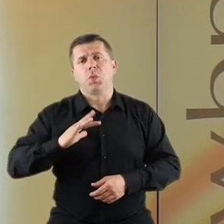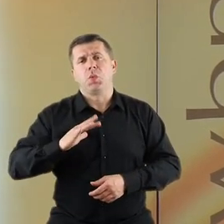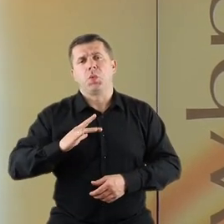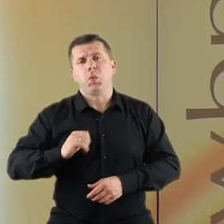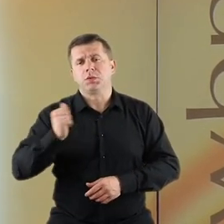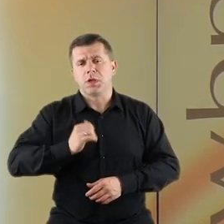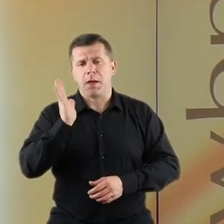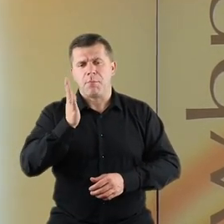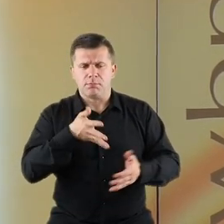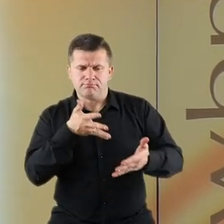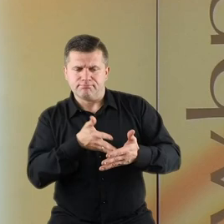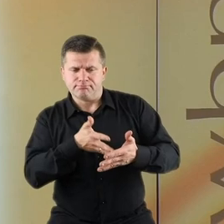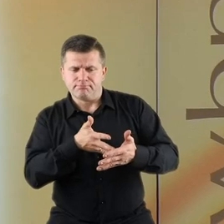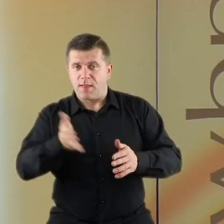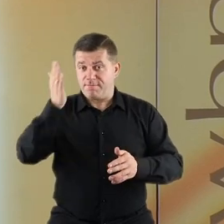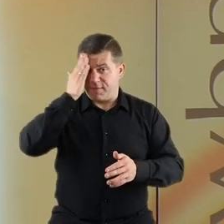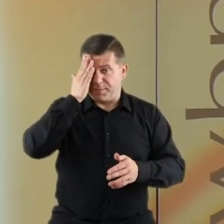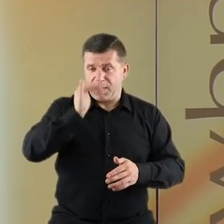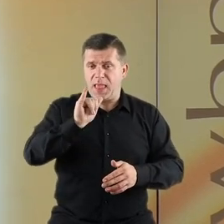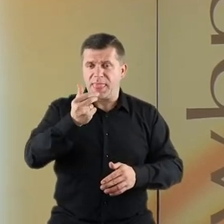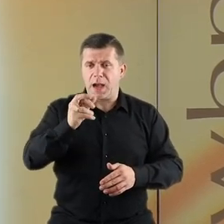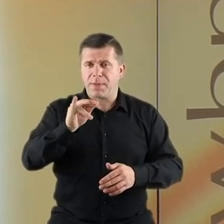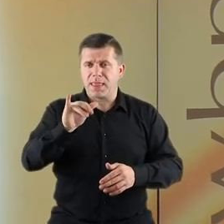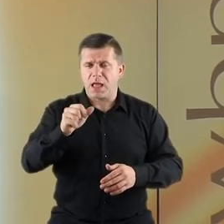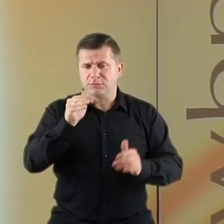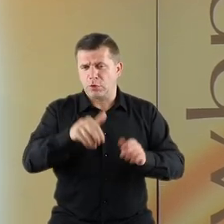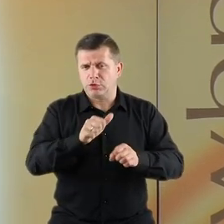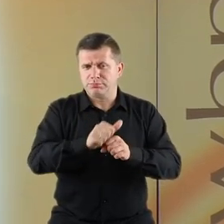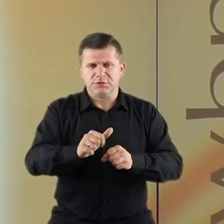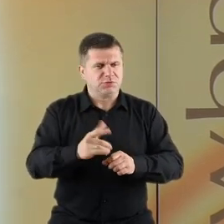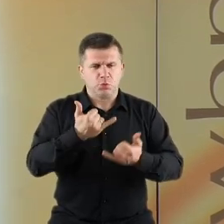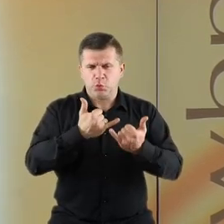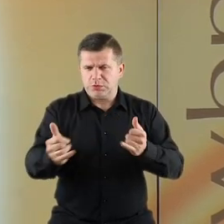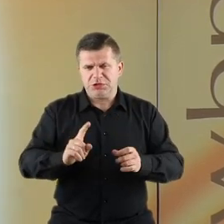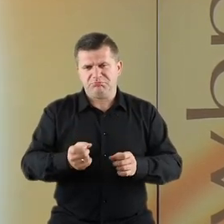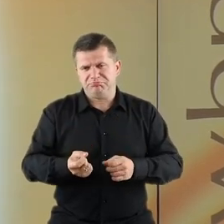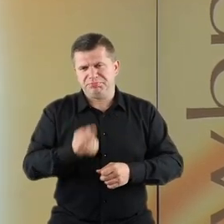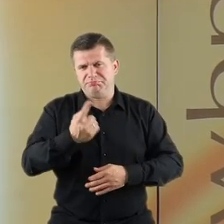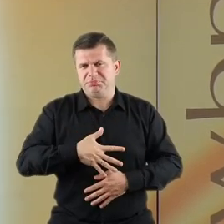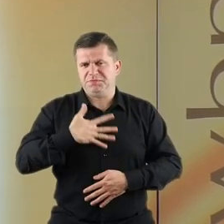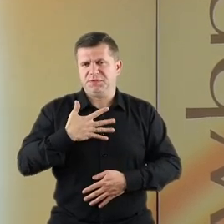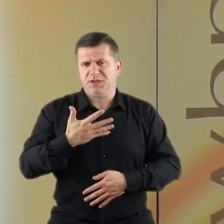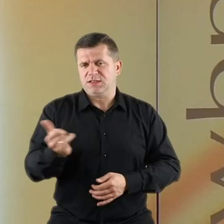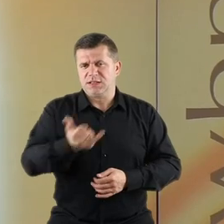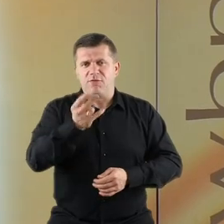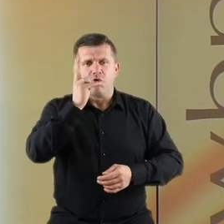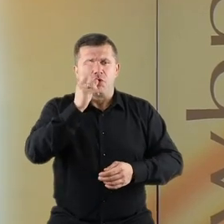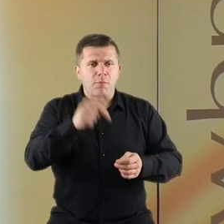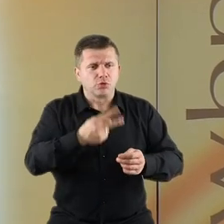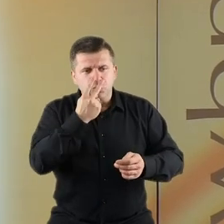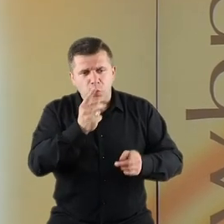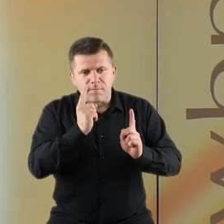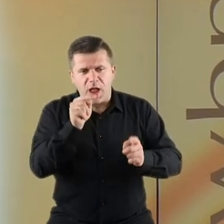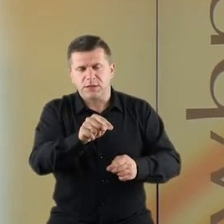interpretacja jak państwo wiecie interpretacja może być przedziwna zawsze się kogoś tam Można dopatrzeć